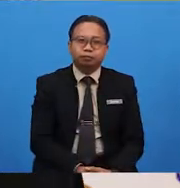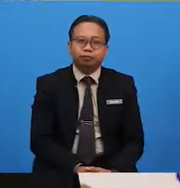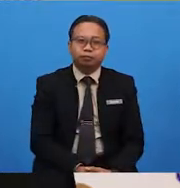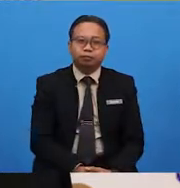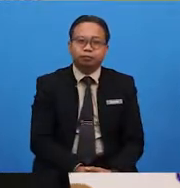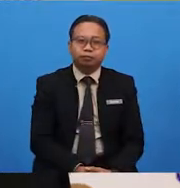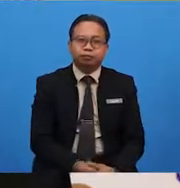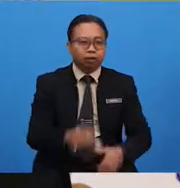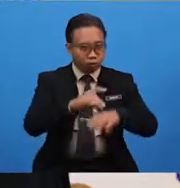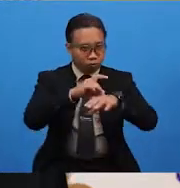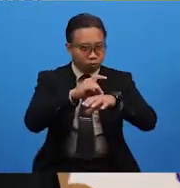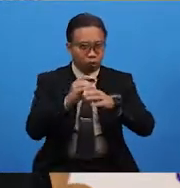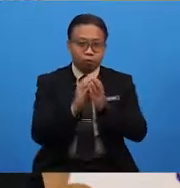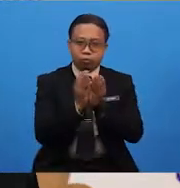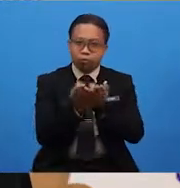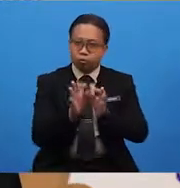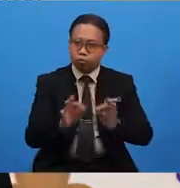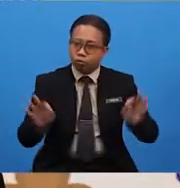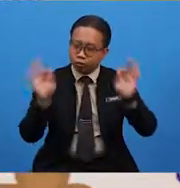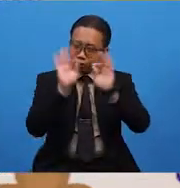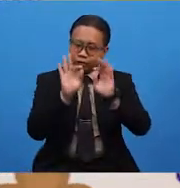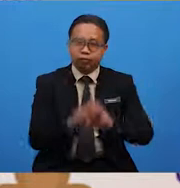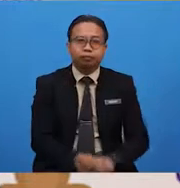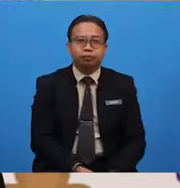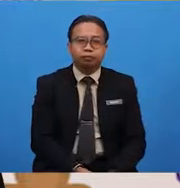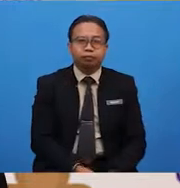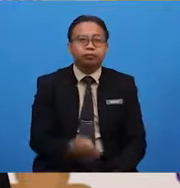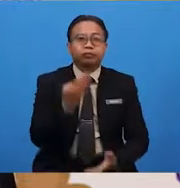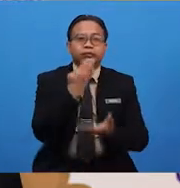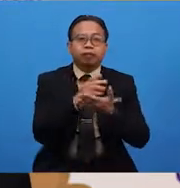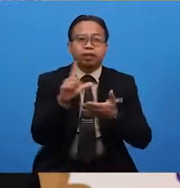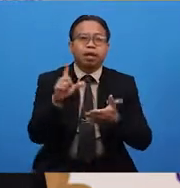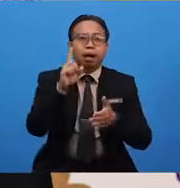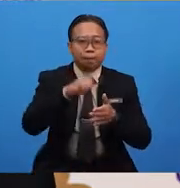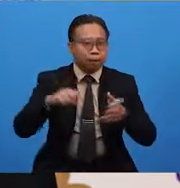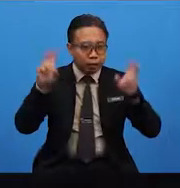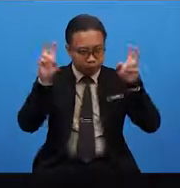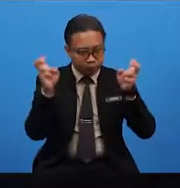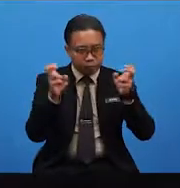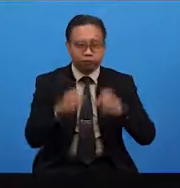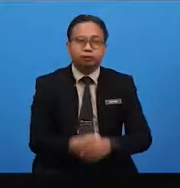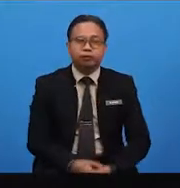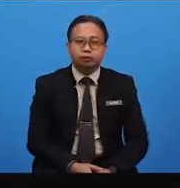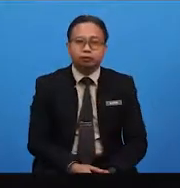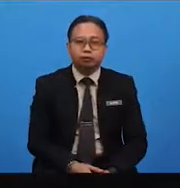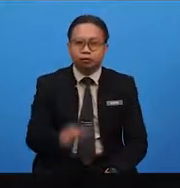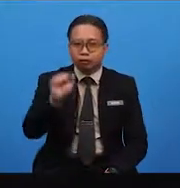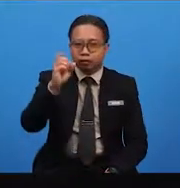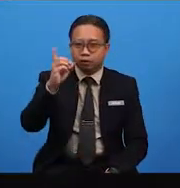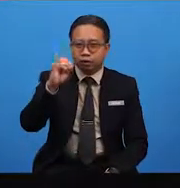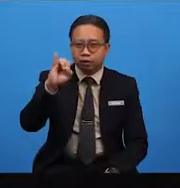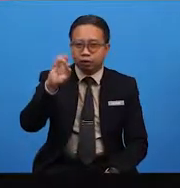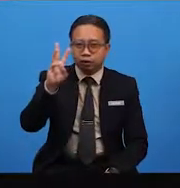kulit buku swite Baiklah apotemanya adiwira